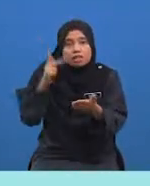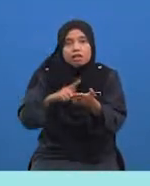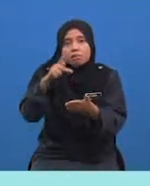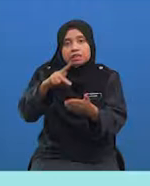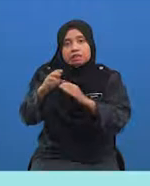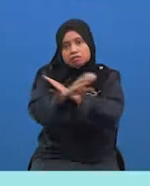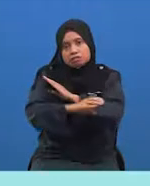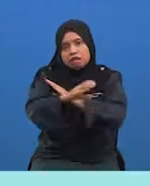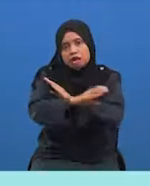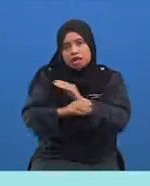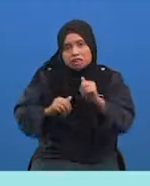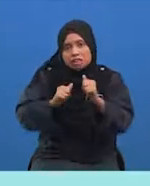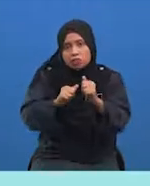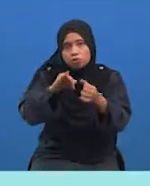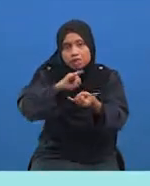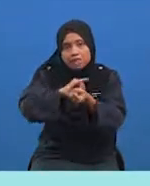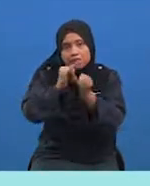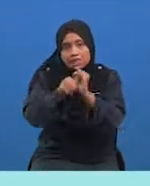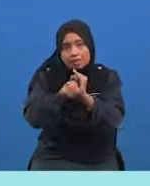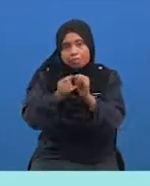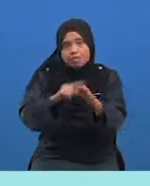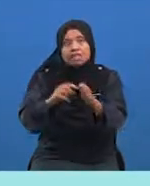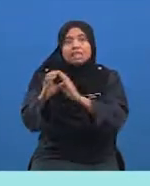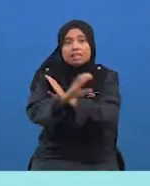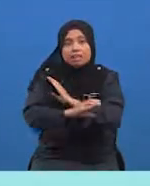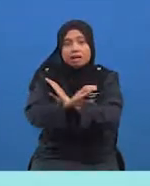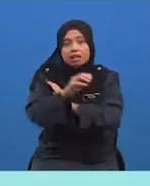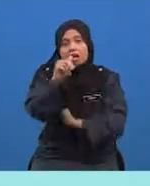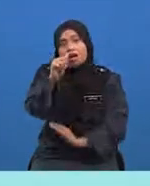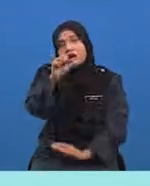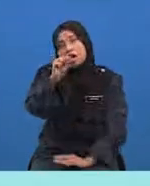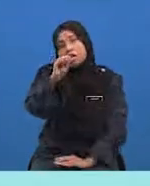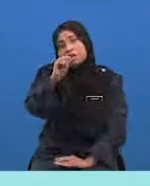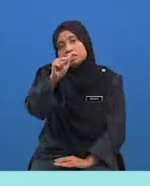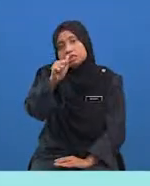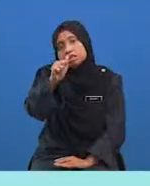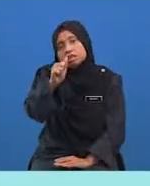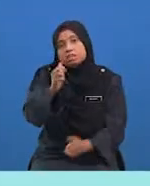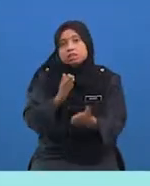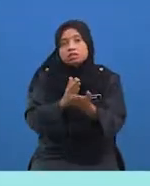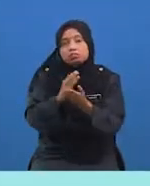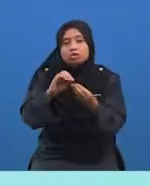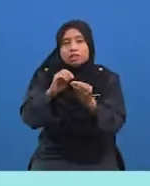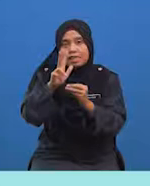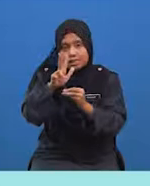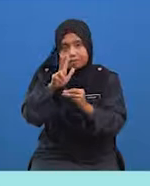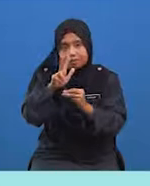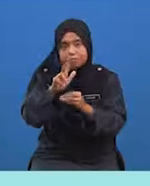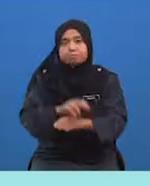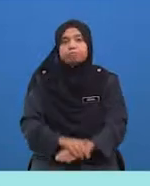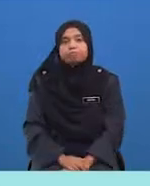mengenal pasti negara-negara mengikut iklim di negara Asia. Seterusnya, objektif